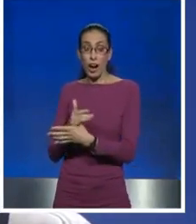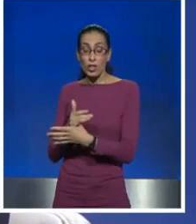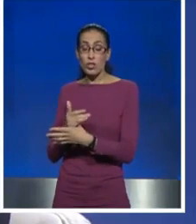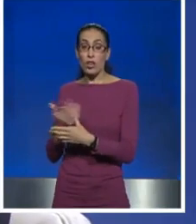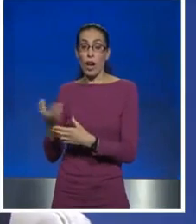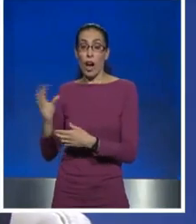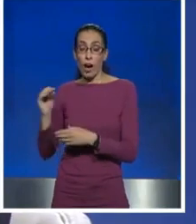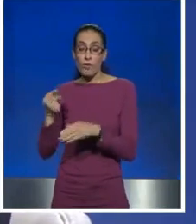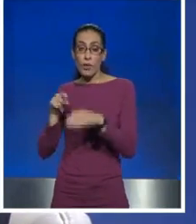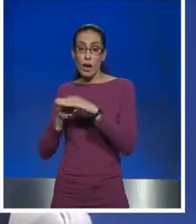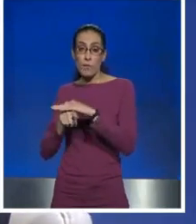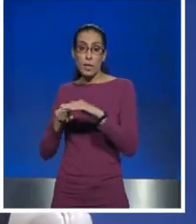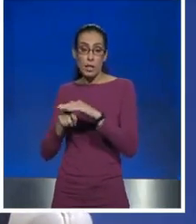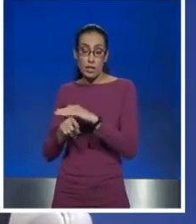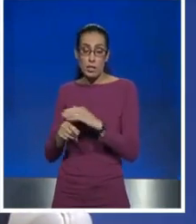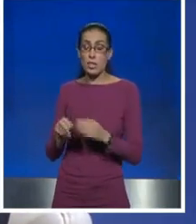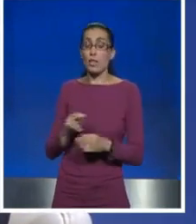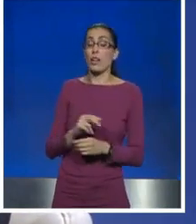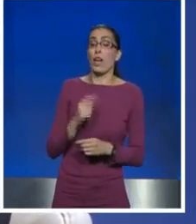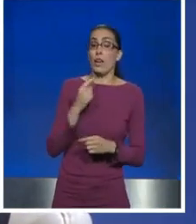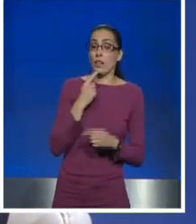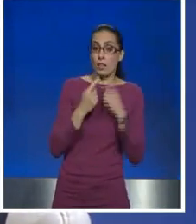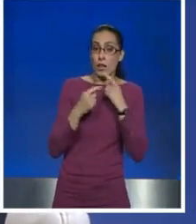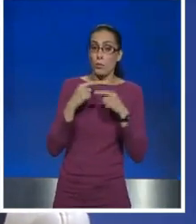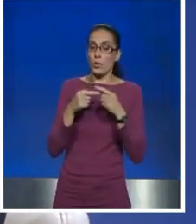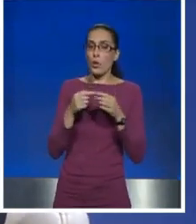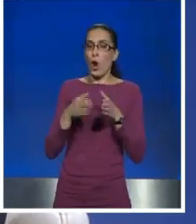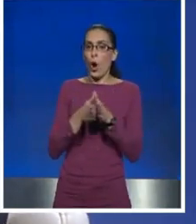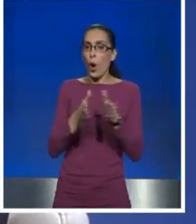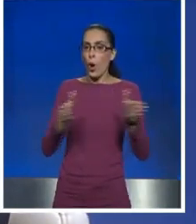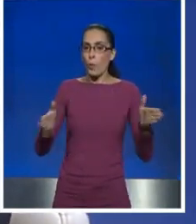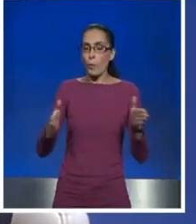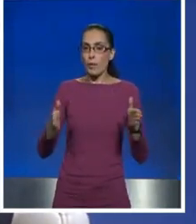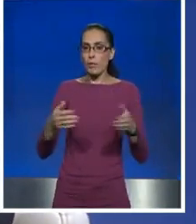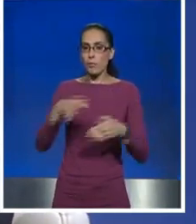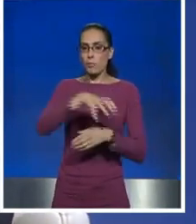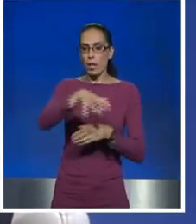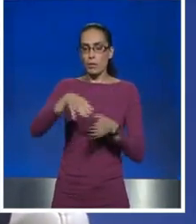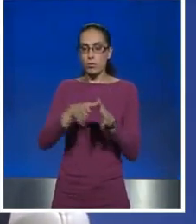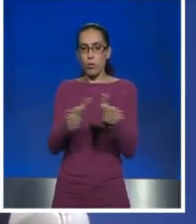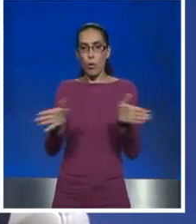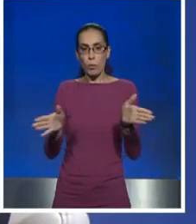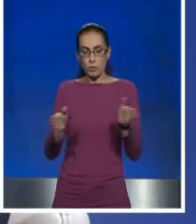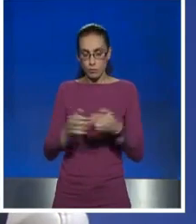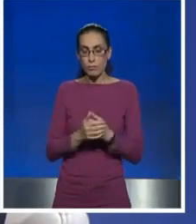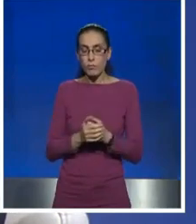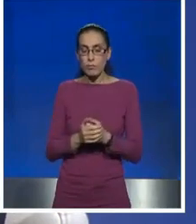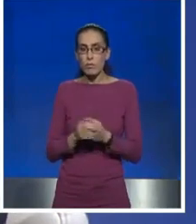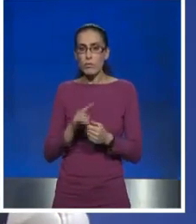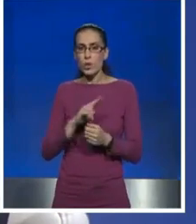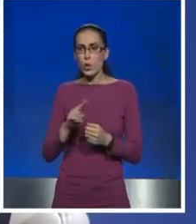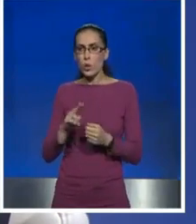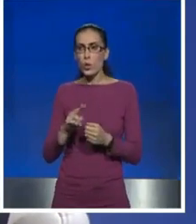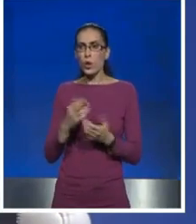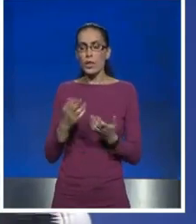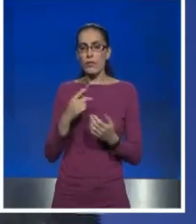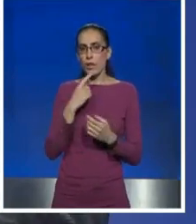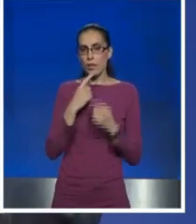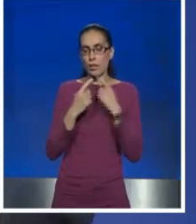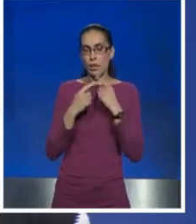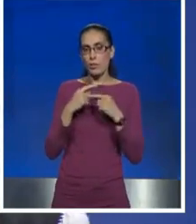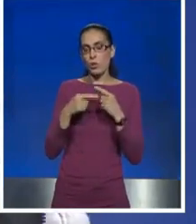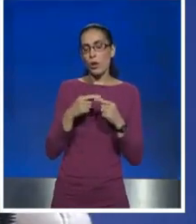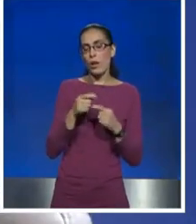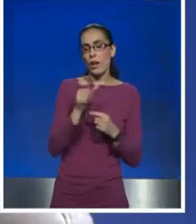tal-immigrazzjoni. Titkellmu kontra l-open borders u l-movement ħilas tal-persuni, żewġ inizjattivi li qegħdin b'inizjattivi b'intenzjoni għaċ-ċittadini